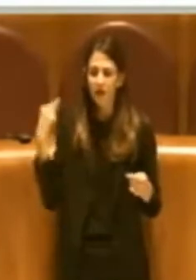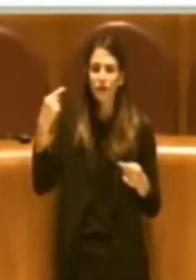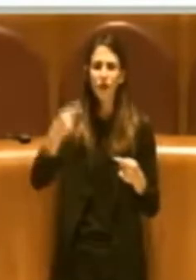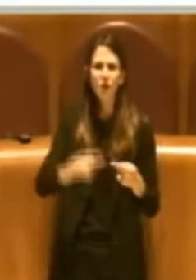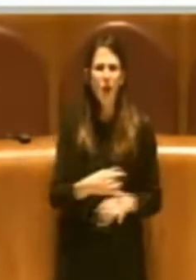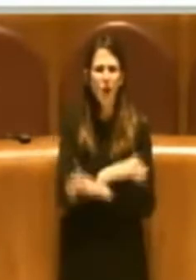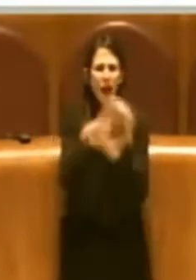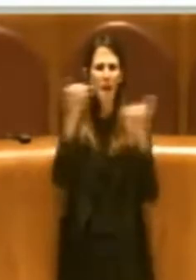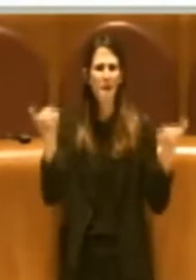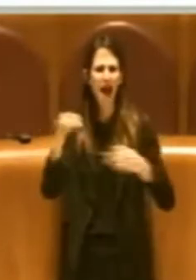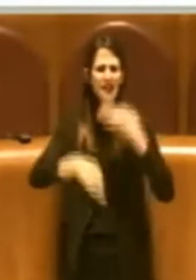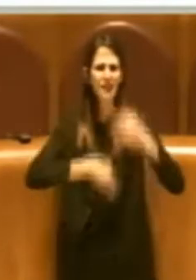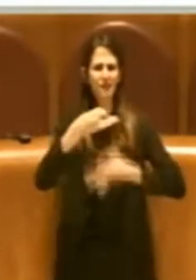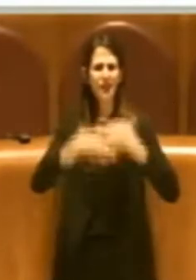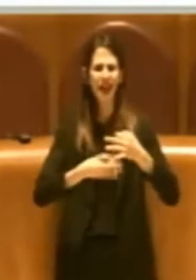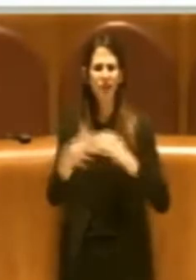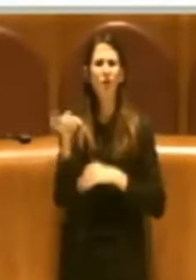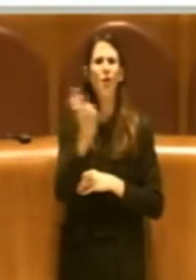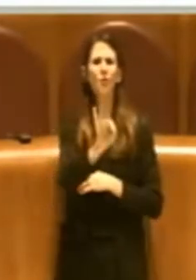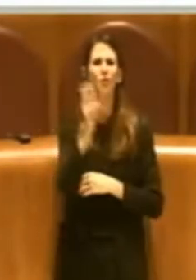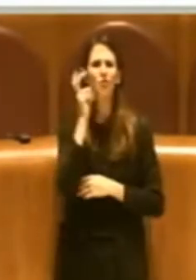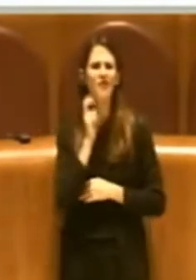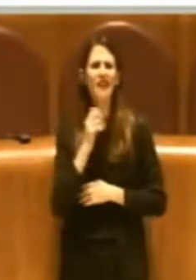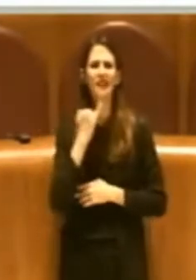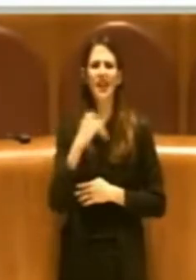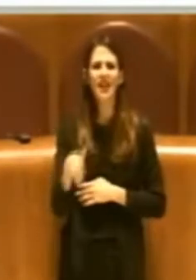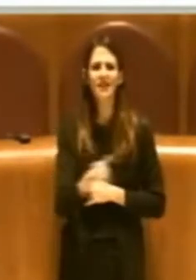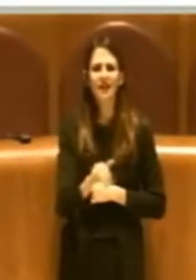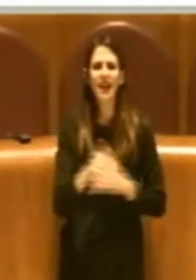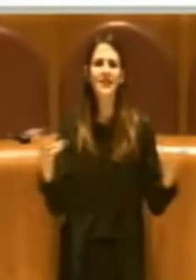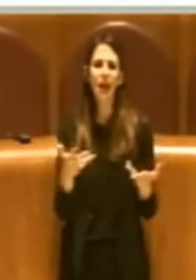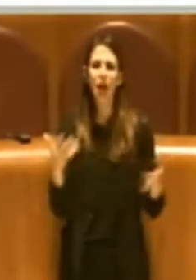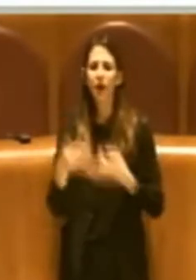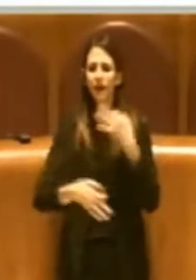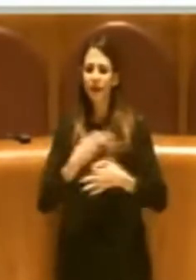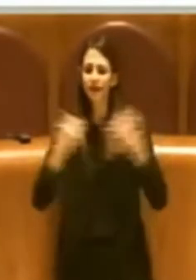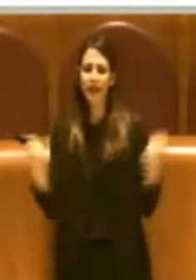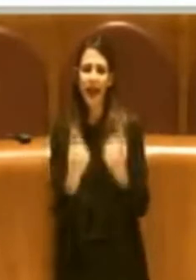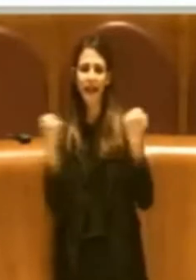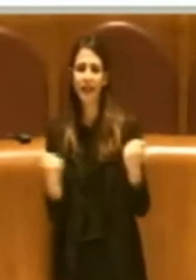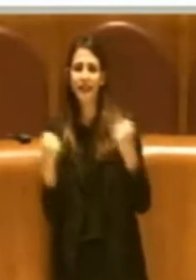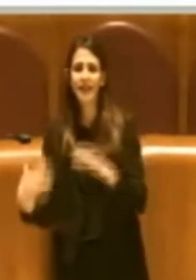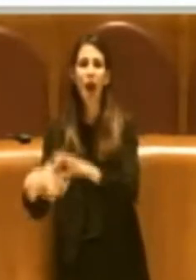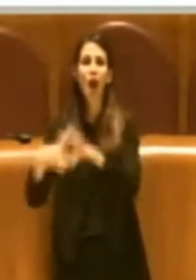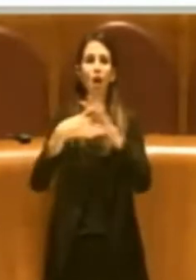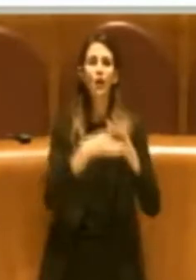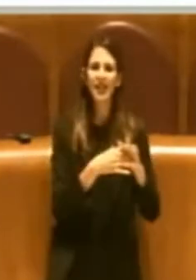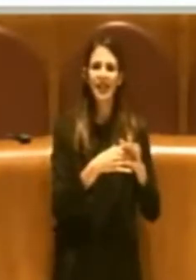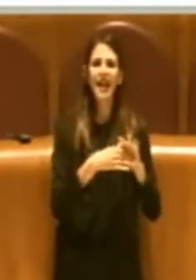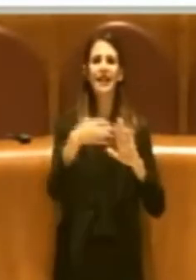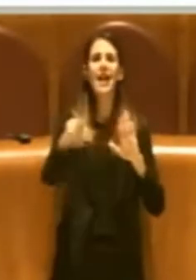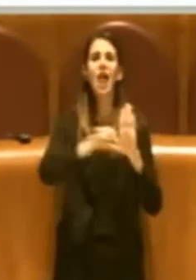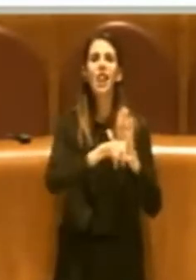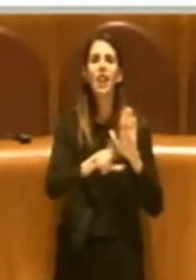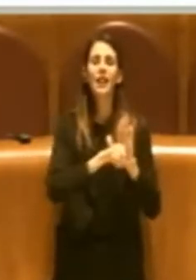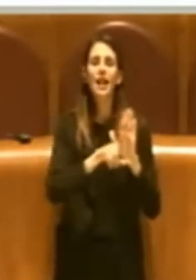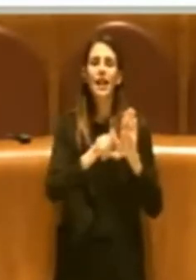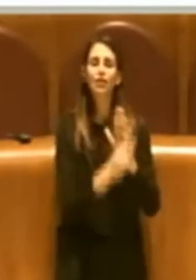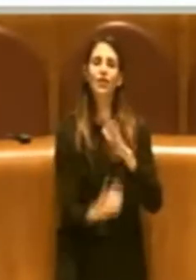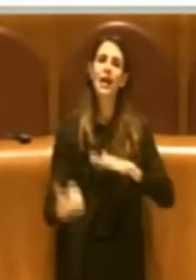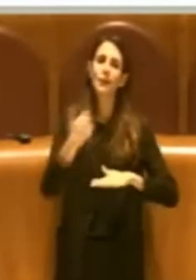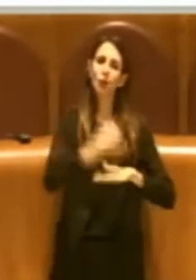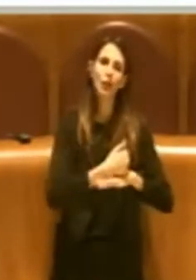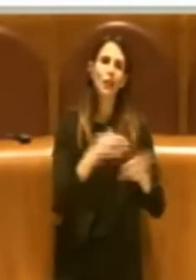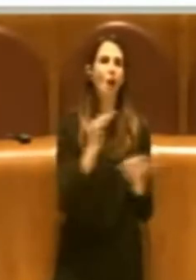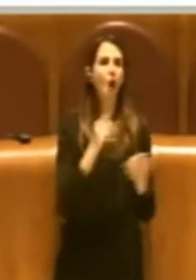verde infanzia, viene associata questa attività ad una serie di regolamenti, capitolini, a delle norme anche superiori che